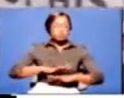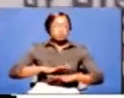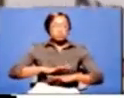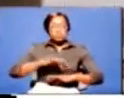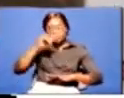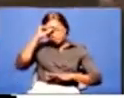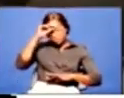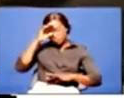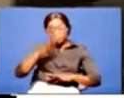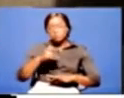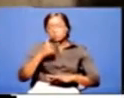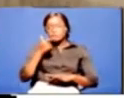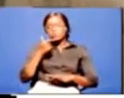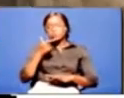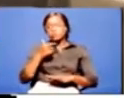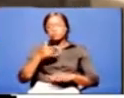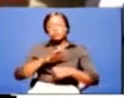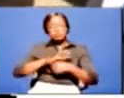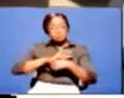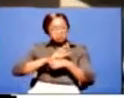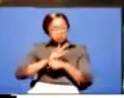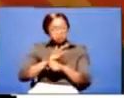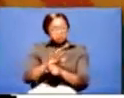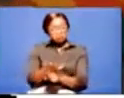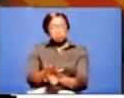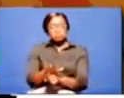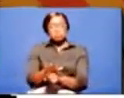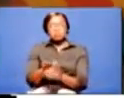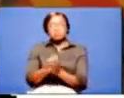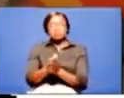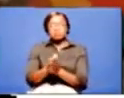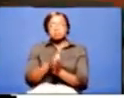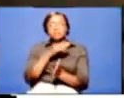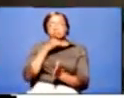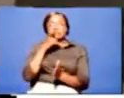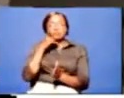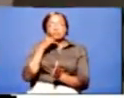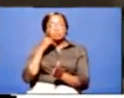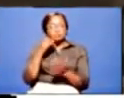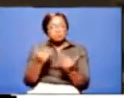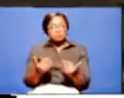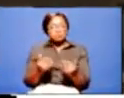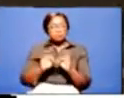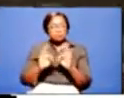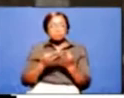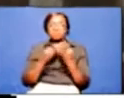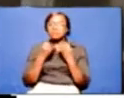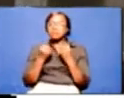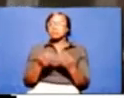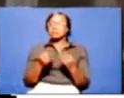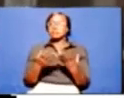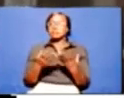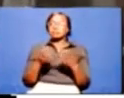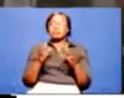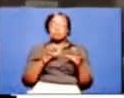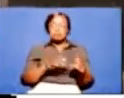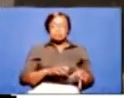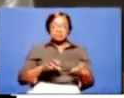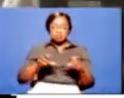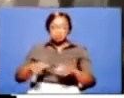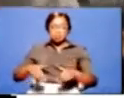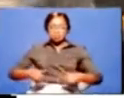Tunai alisema janga la COVID-19 na hali ya ukame vimesababisha familia nyingi kukumbwa na bala njaa